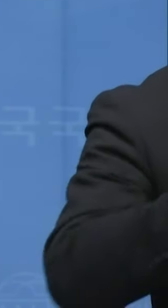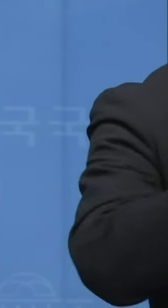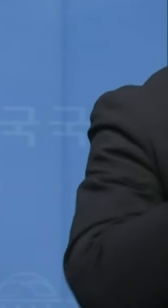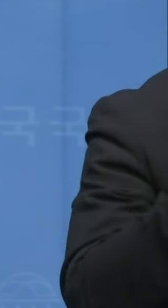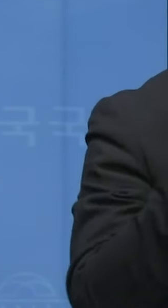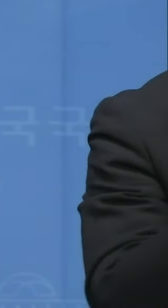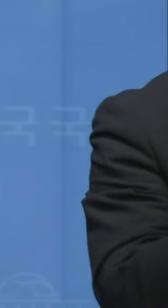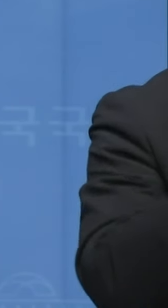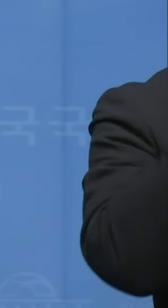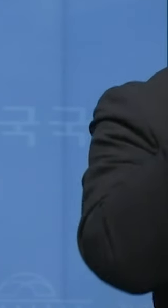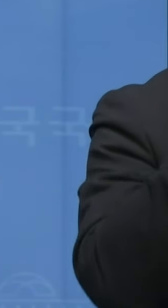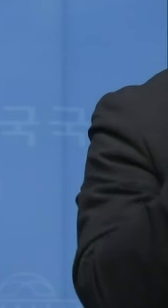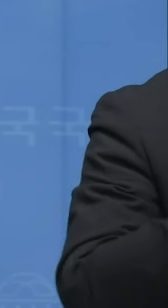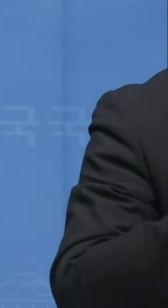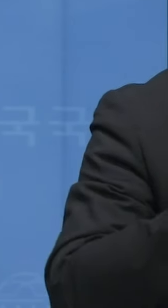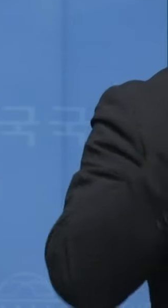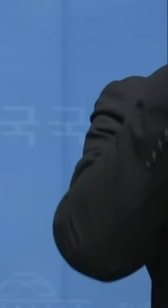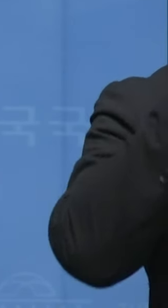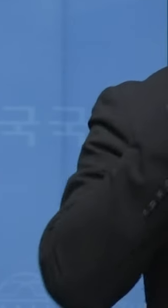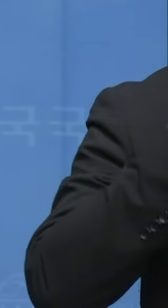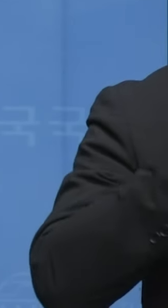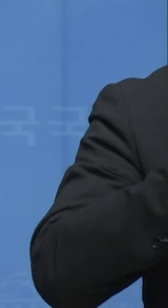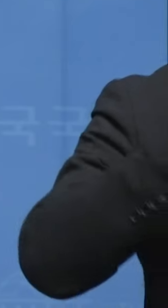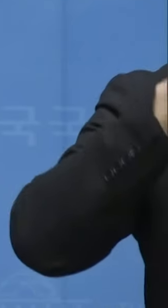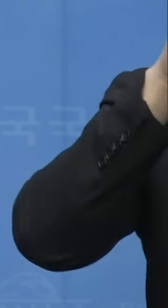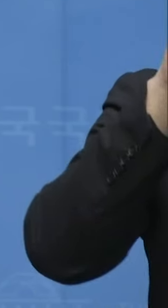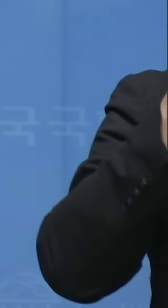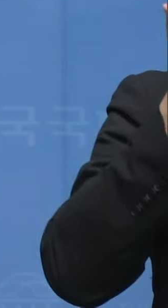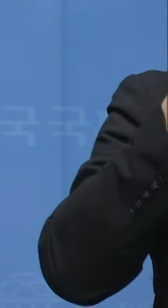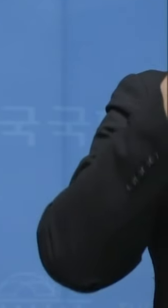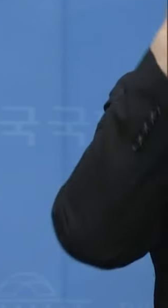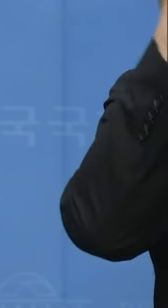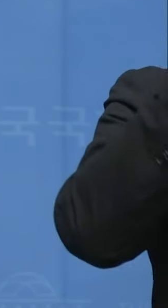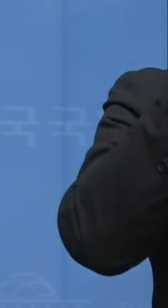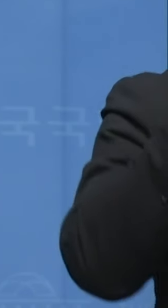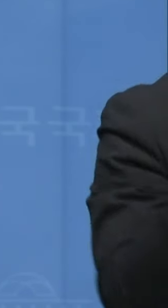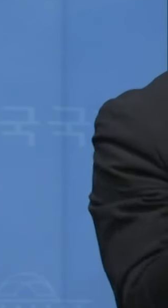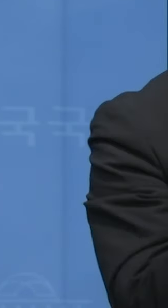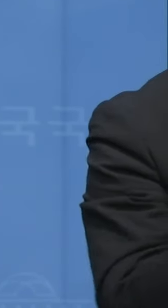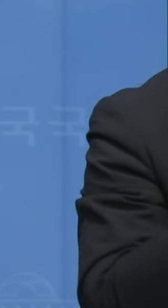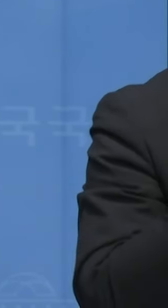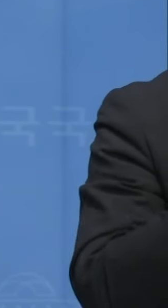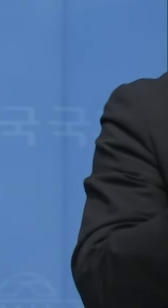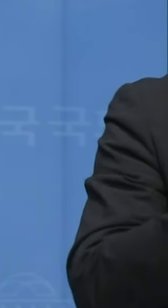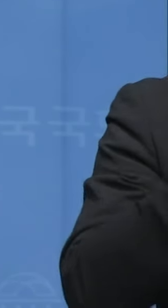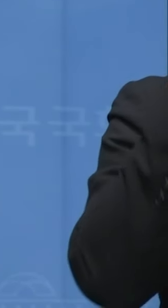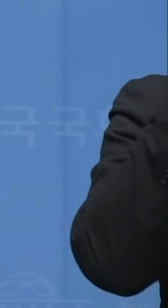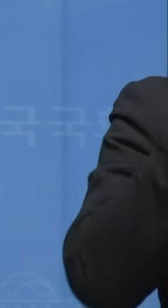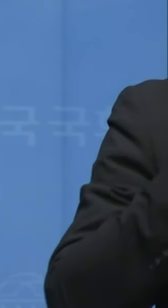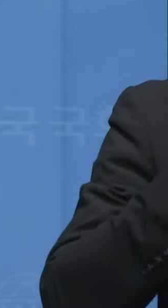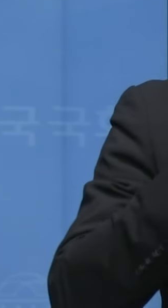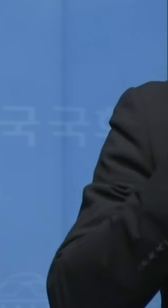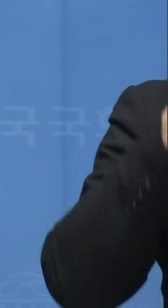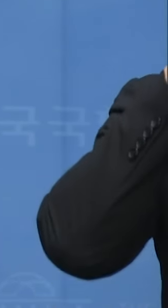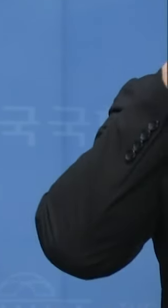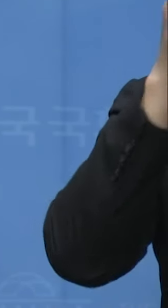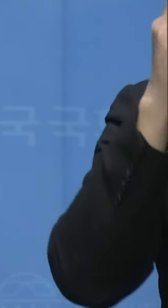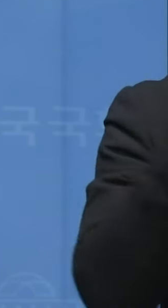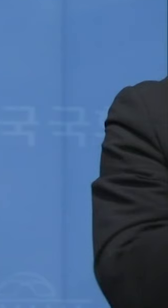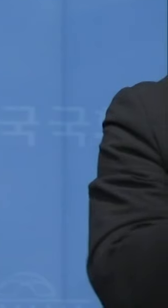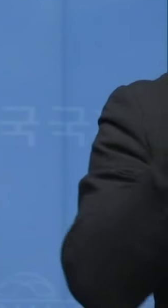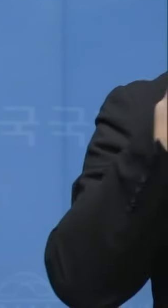지연될 수밖에 없고 어떤 인물이 차장 검사로 오느냐에 따라 수사진행 방향도 바뀔 수밖에 없습니다